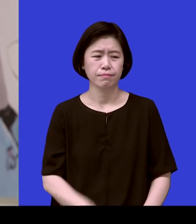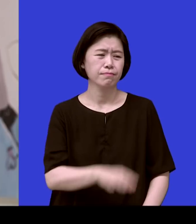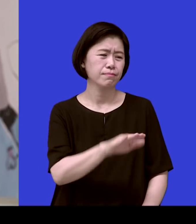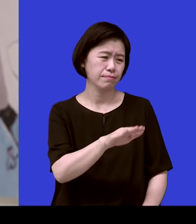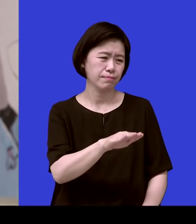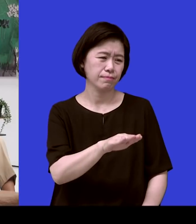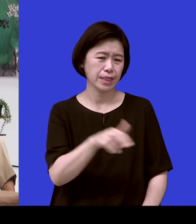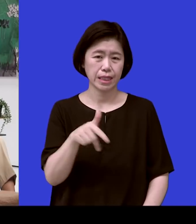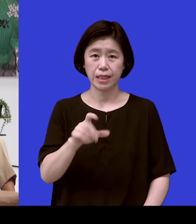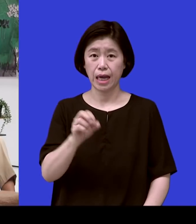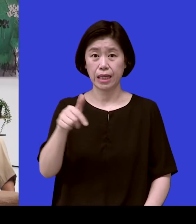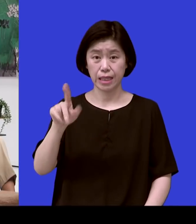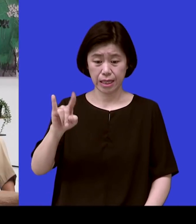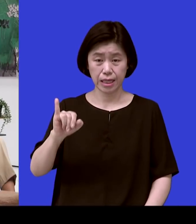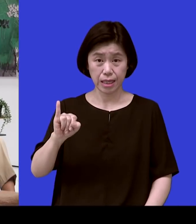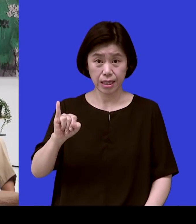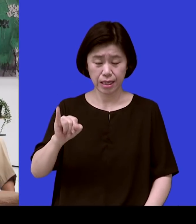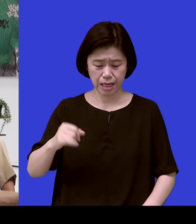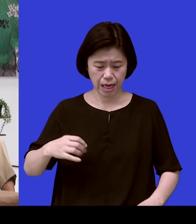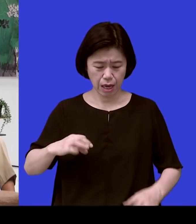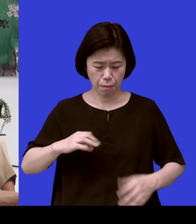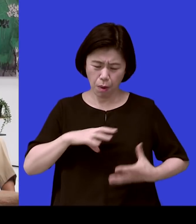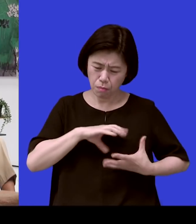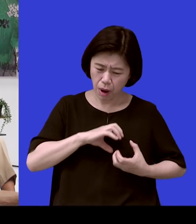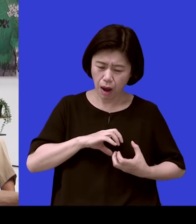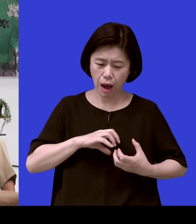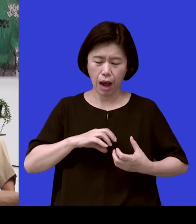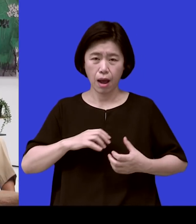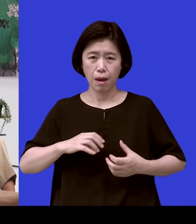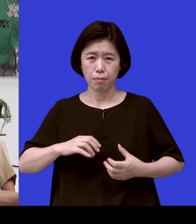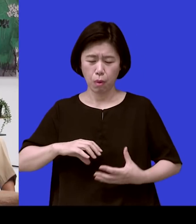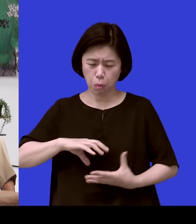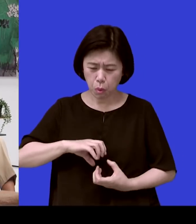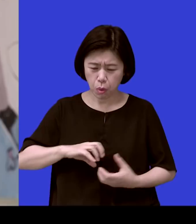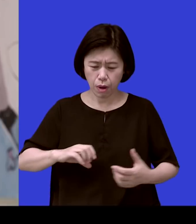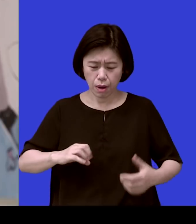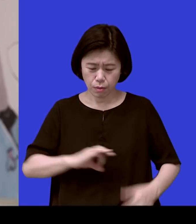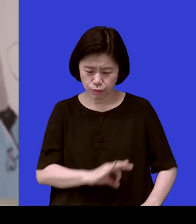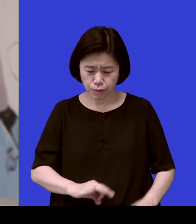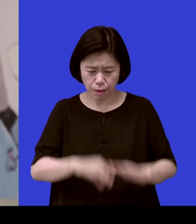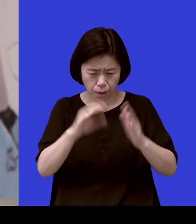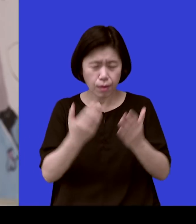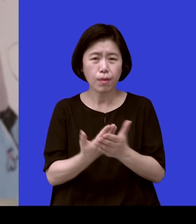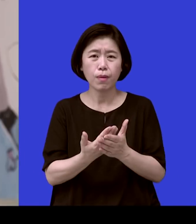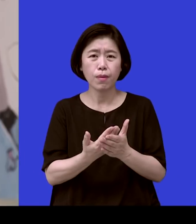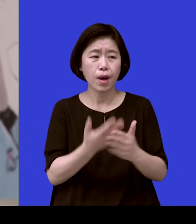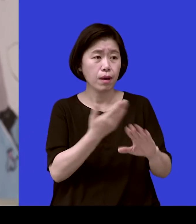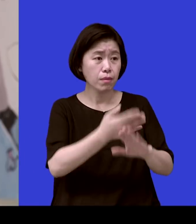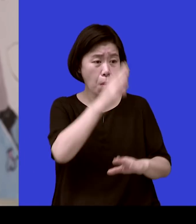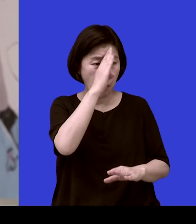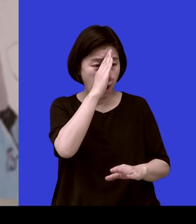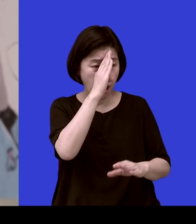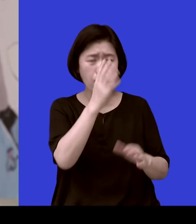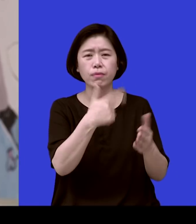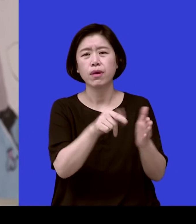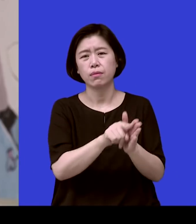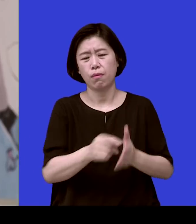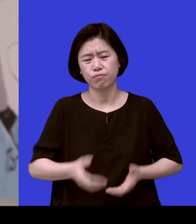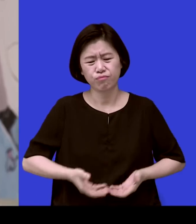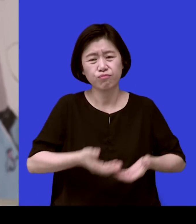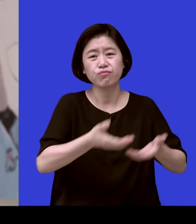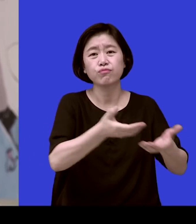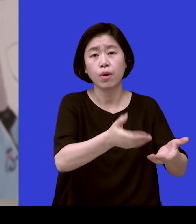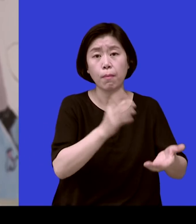장기기증 하자고. 그래서 제가 여보 애가 살아있는데 아직 따뜻한데 무슨 장기기증을